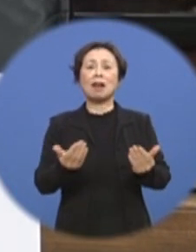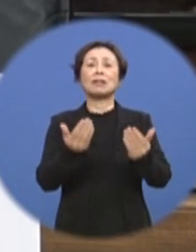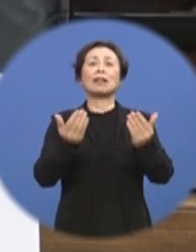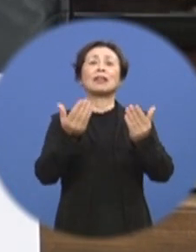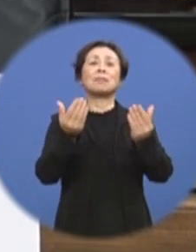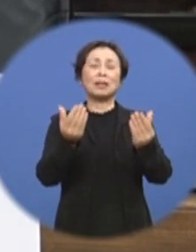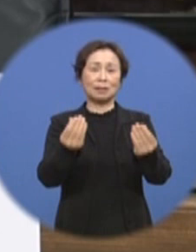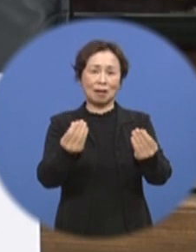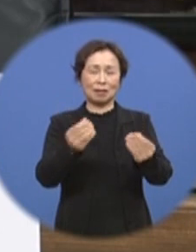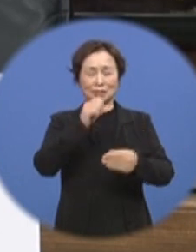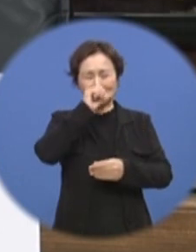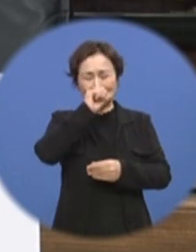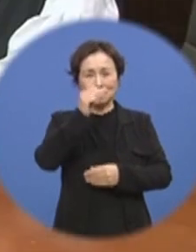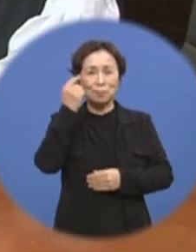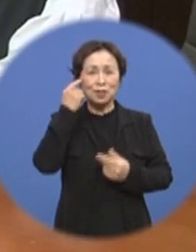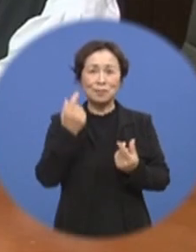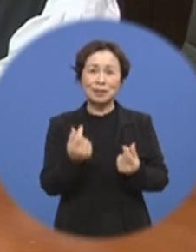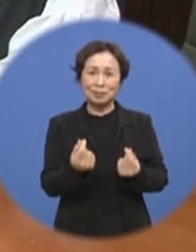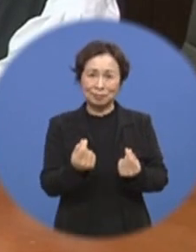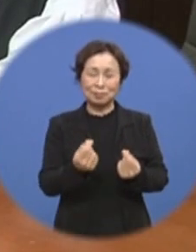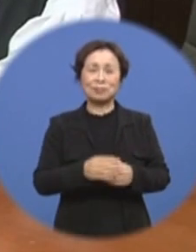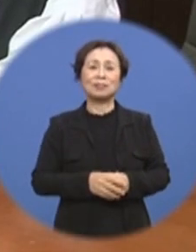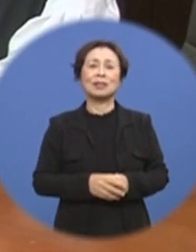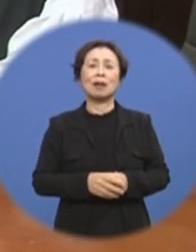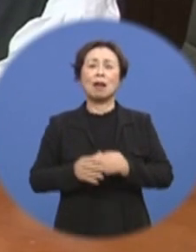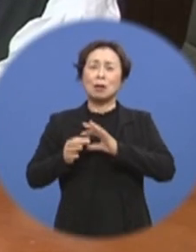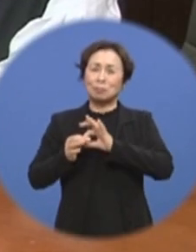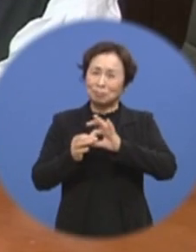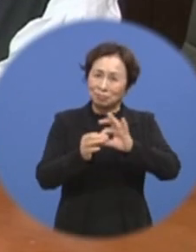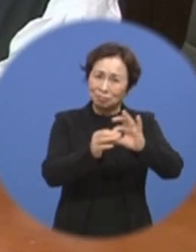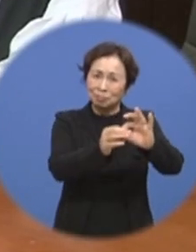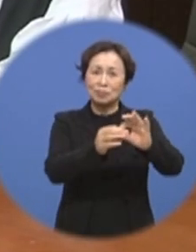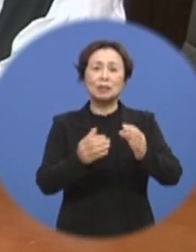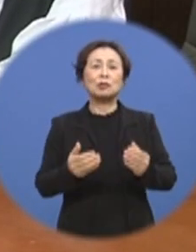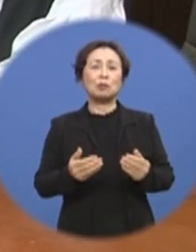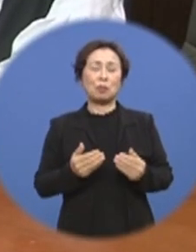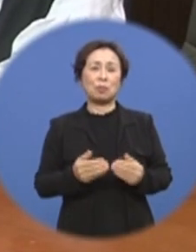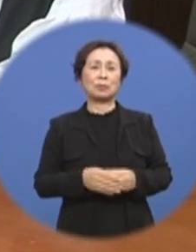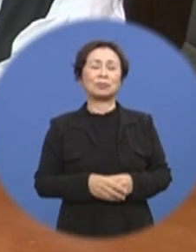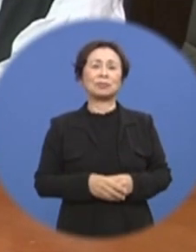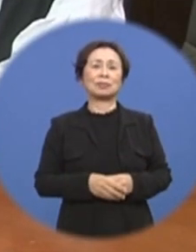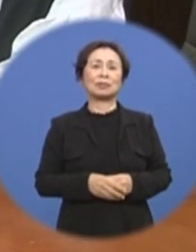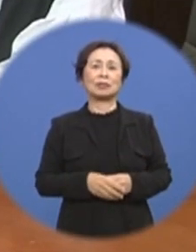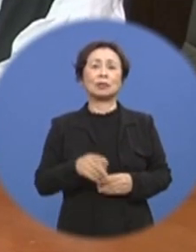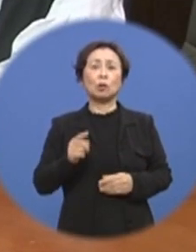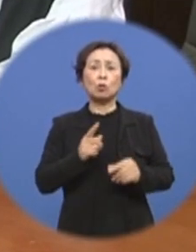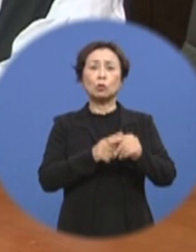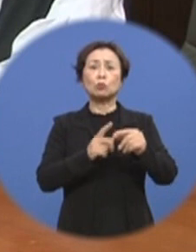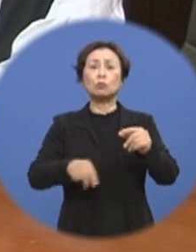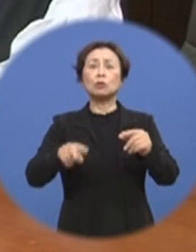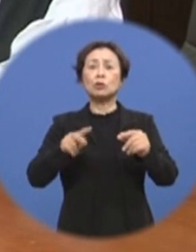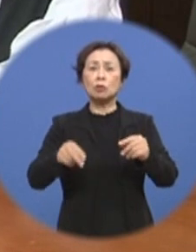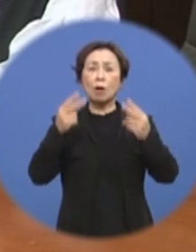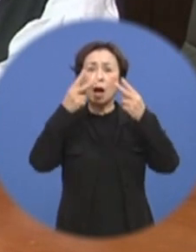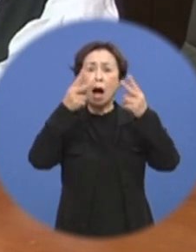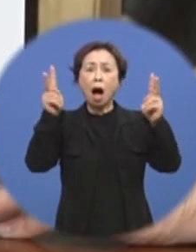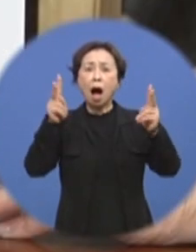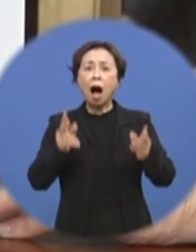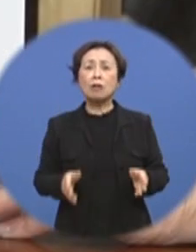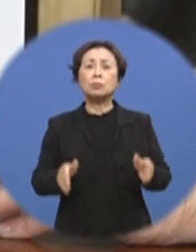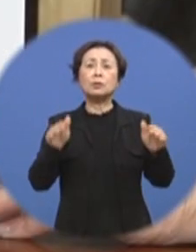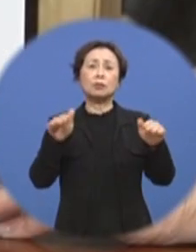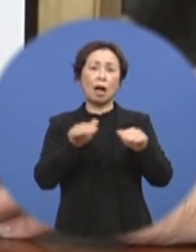っていうことだと思いますねこの火を消してはいけないそのやっぱり中心は博物館なんですよねもぐらの